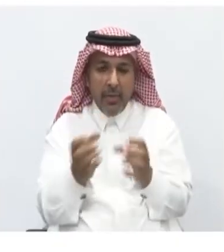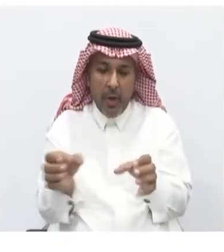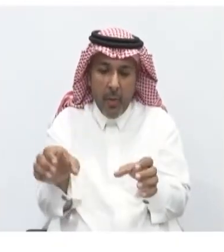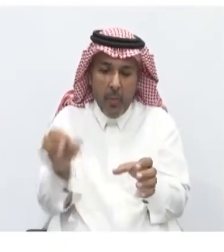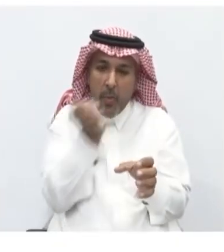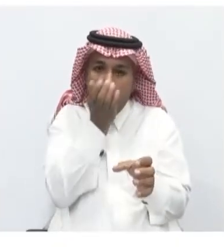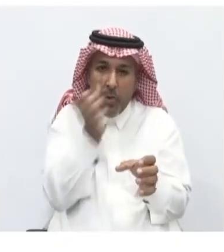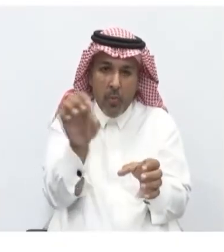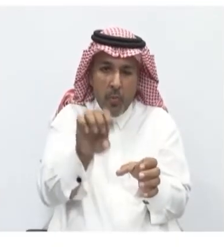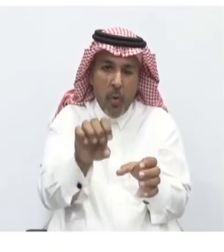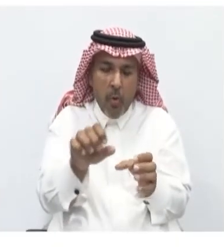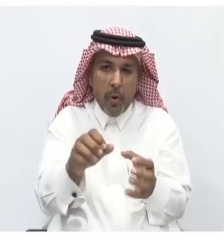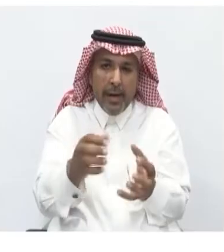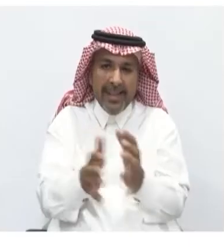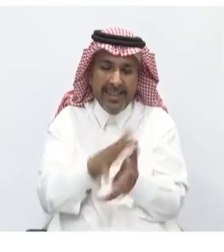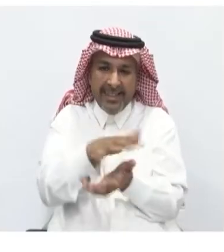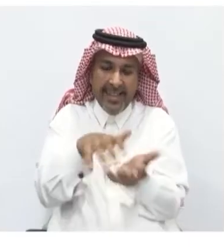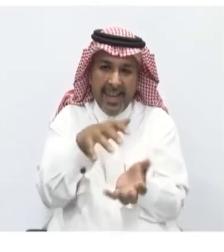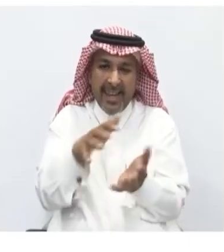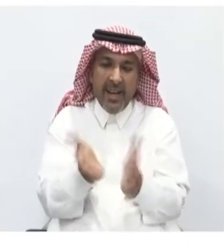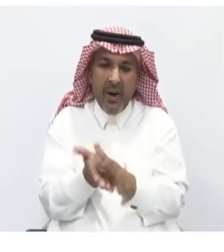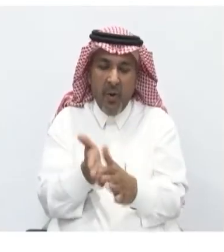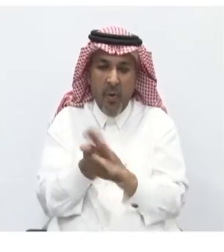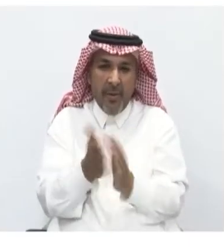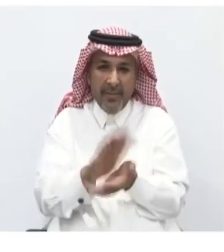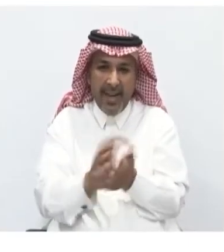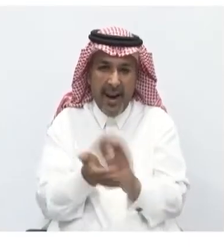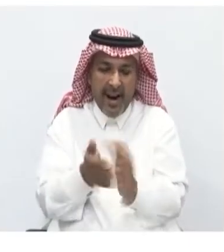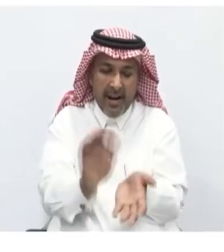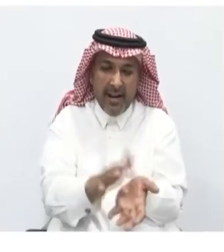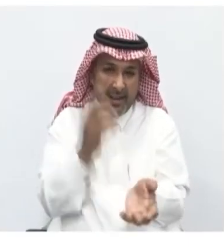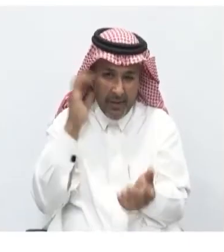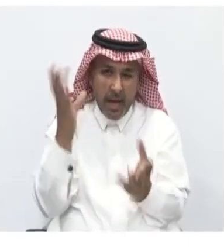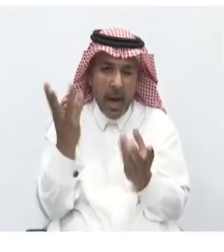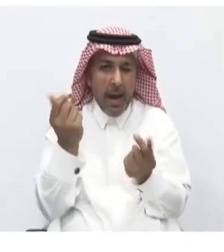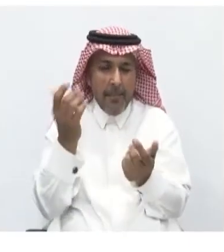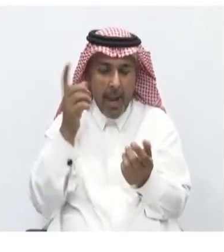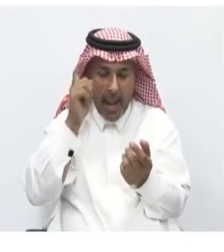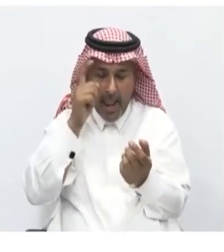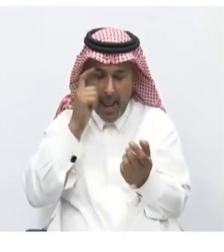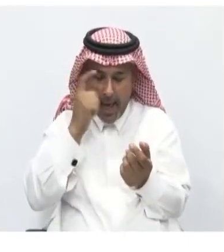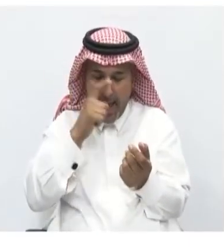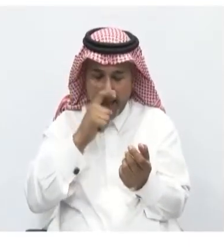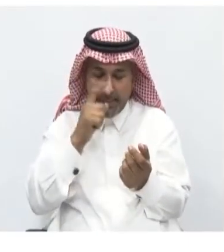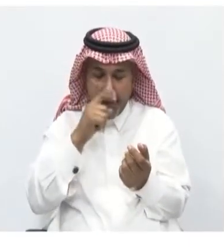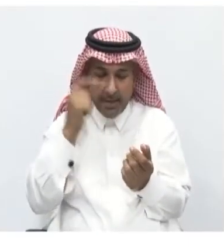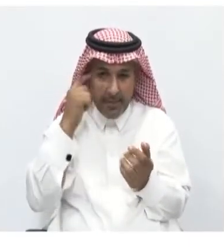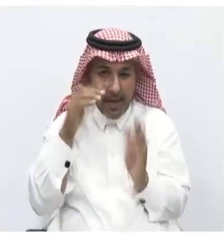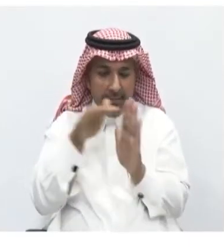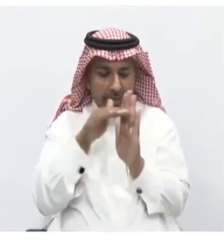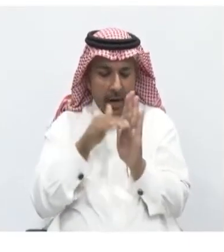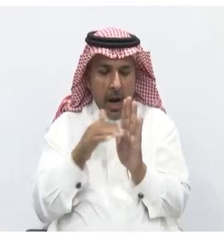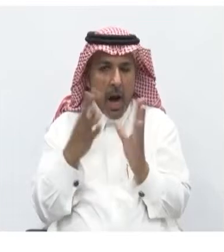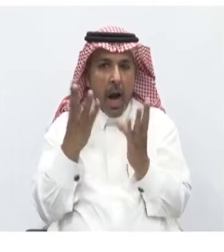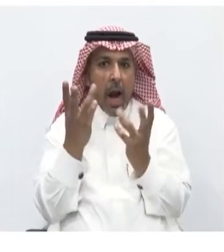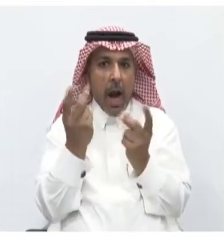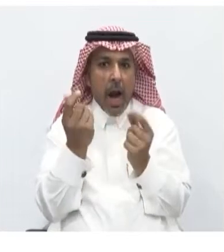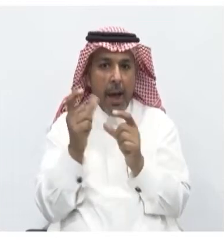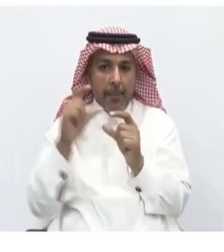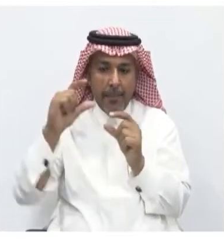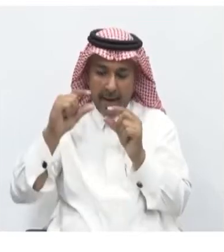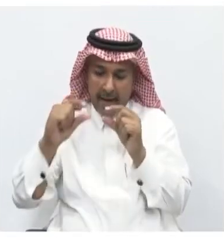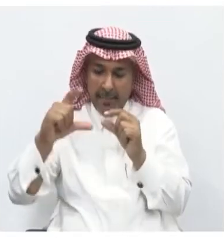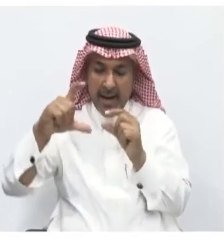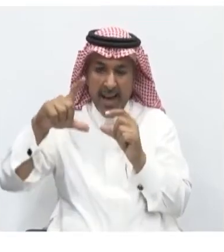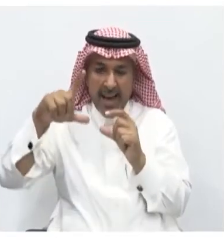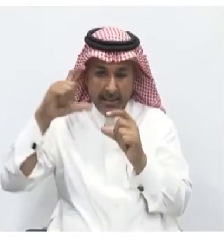يعمل الكيميائي فلابد ان يتساءل لاجراء التفاعل السابق كم جراما من برمات